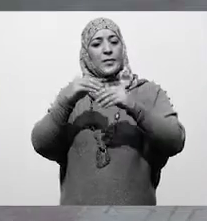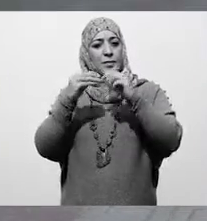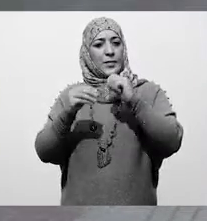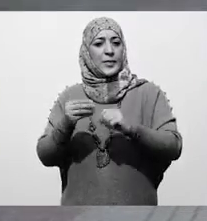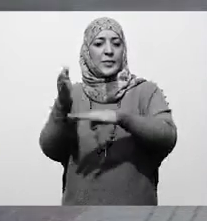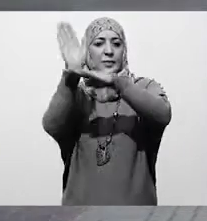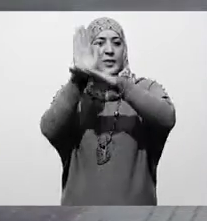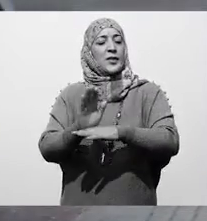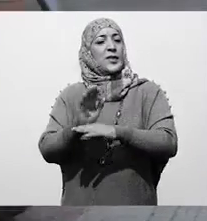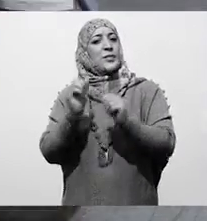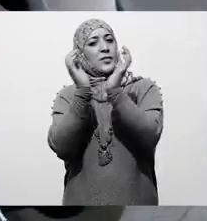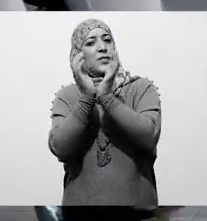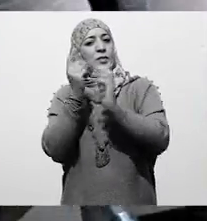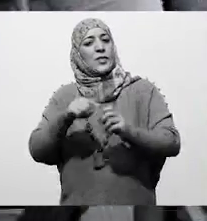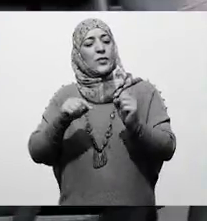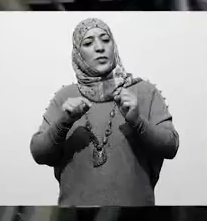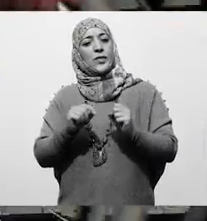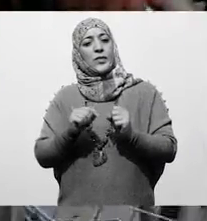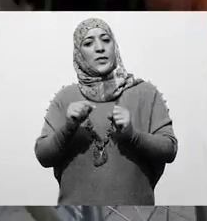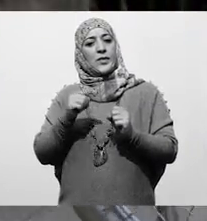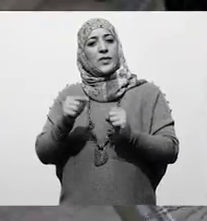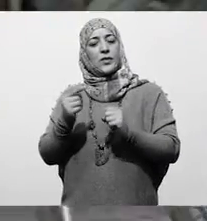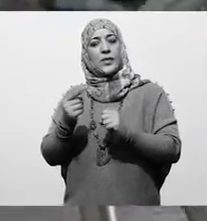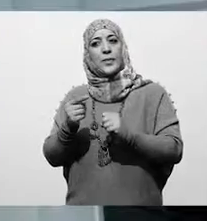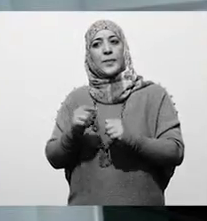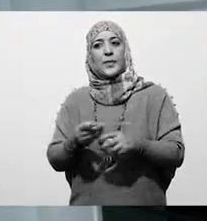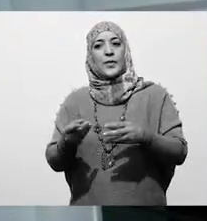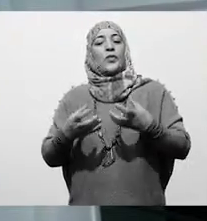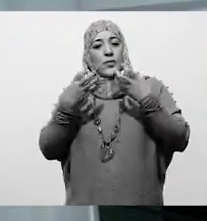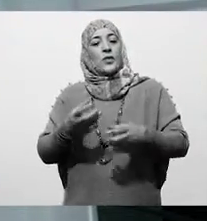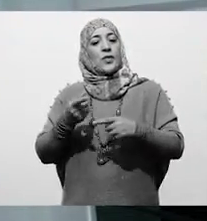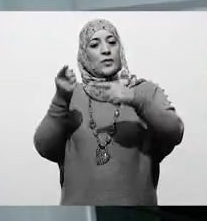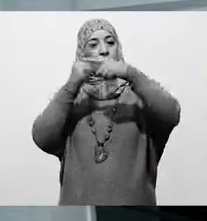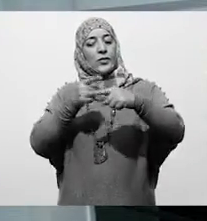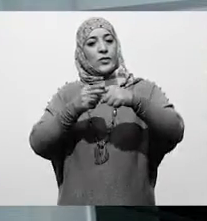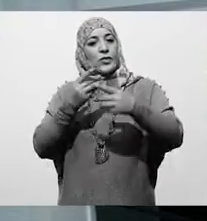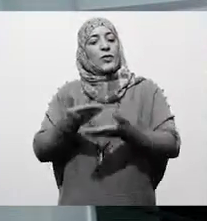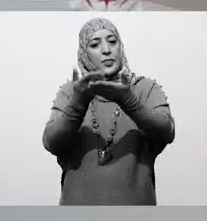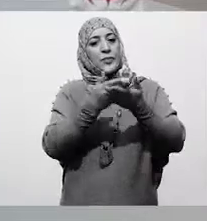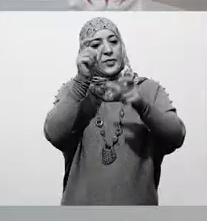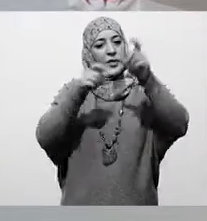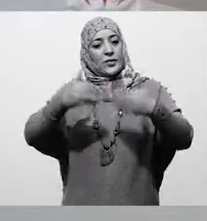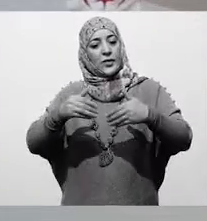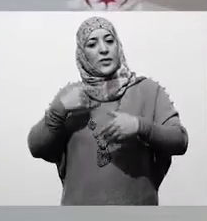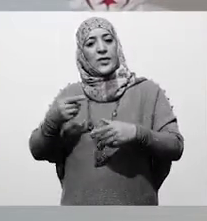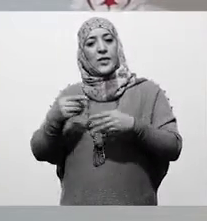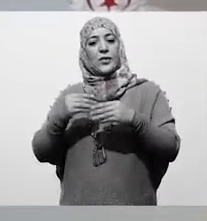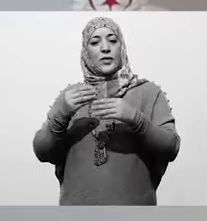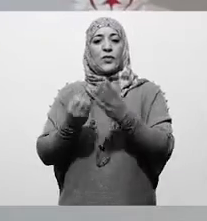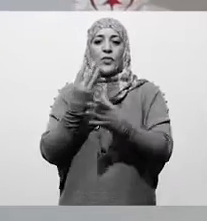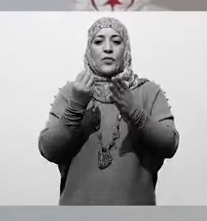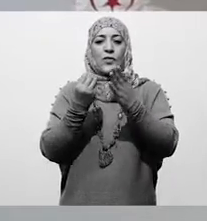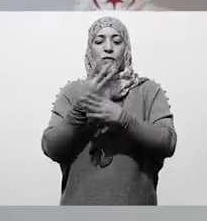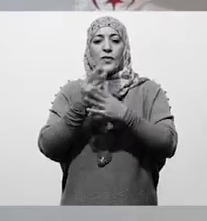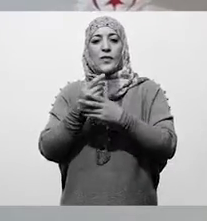leurs responsabilités et nous voulons aussi être une force de proposition. Donc les différentes productions, du